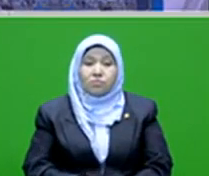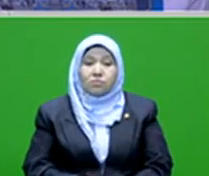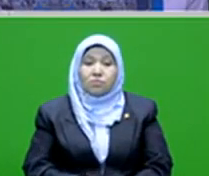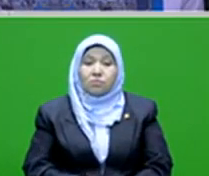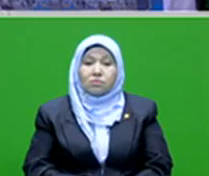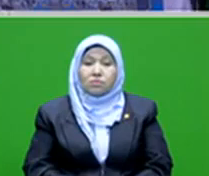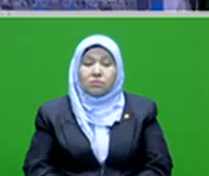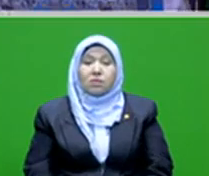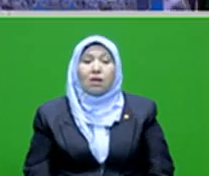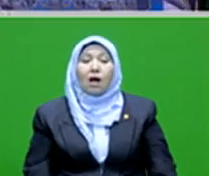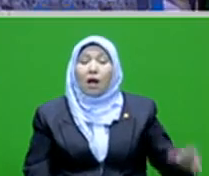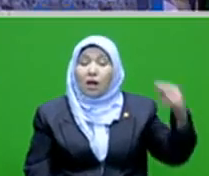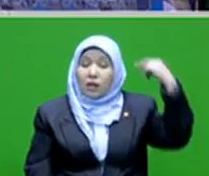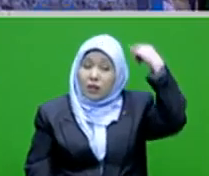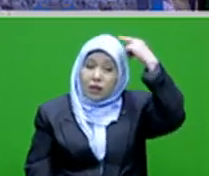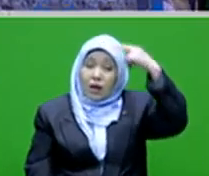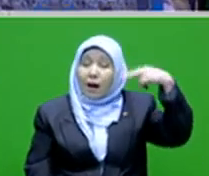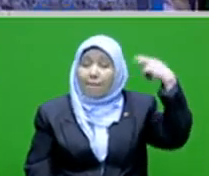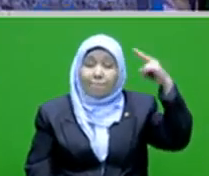Qala